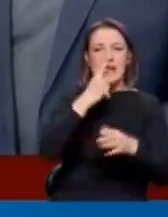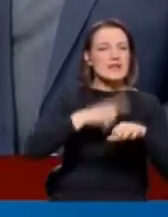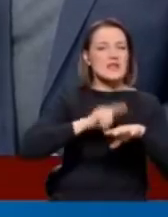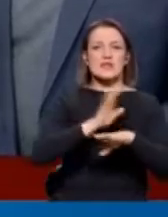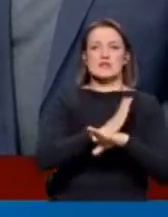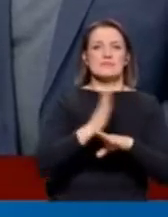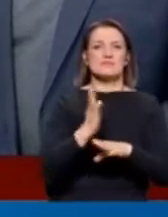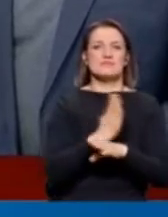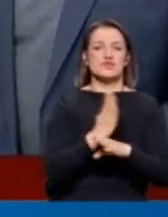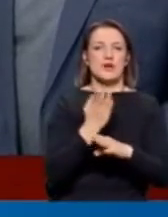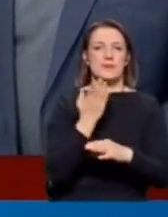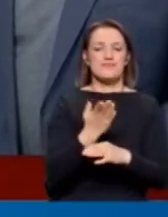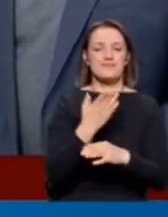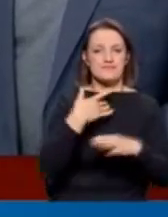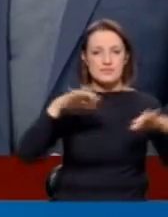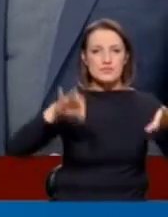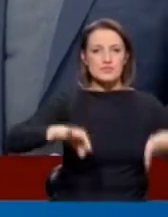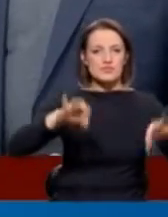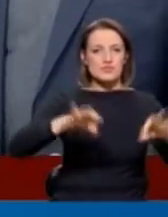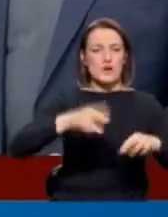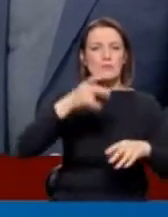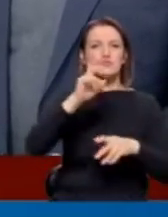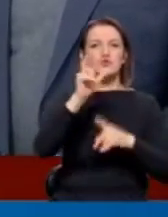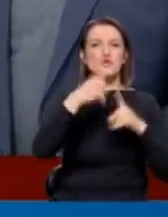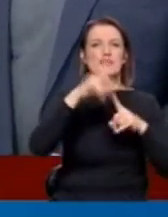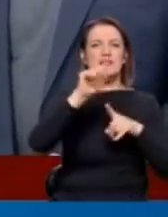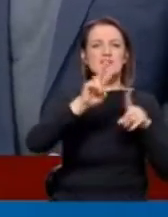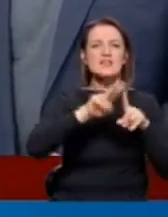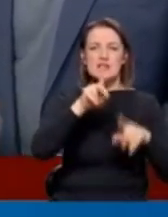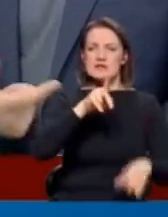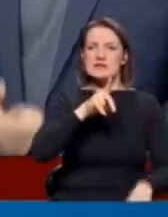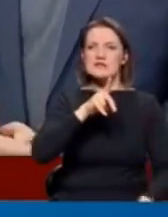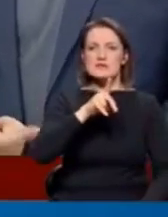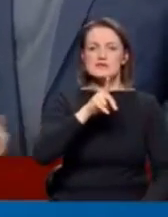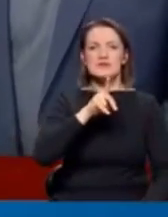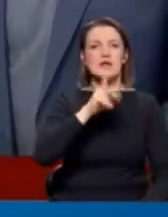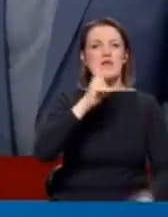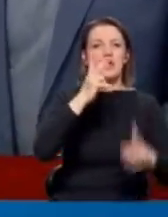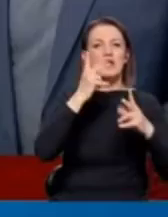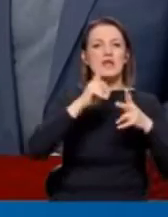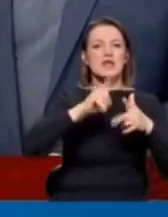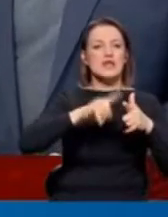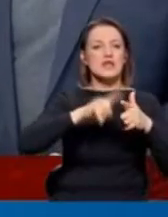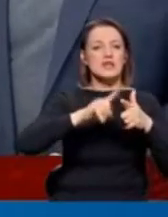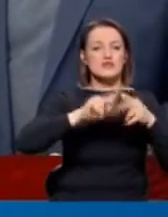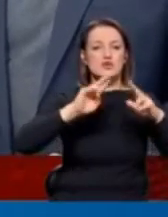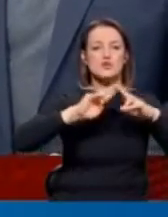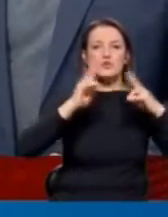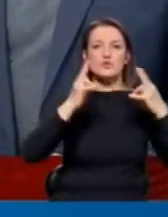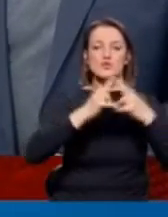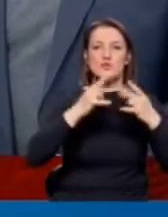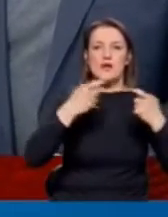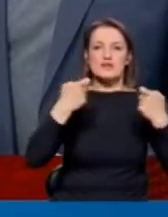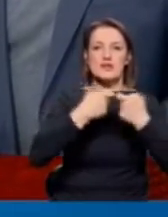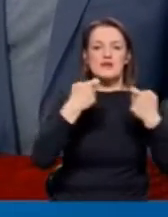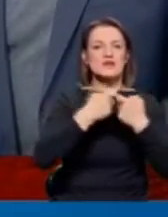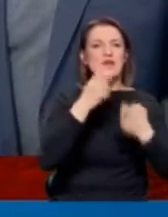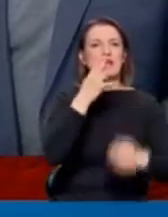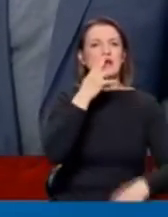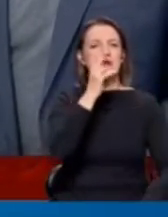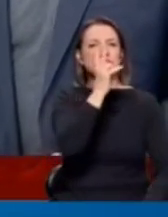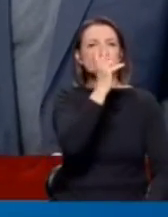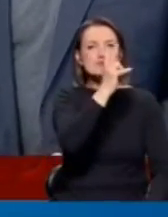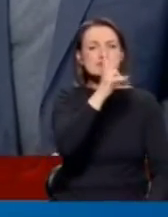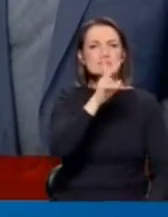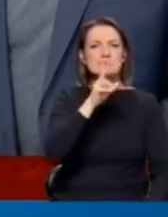bir şeye Ben ben yani şu andaki putin'in ruh halinin işte 2. Dünya Savaşı öncesindeki Hitler'in ruh halinden